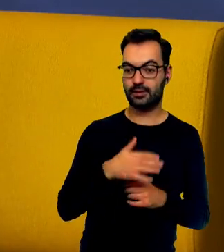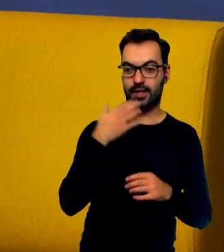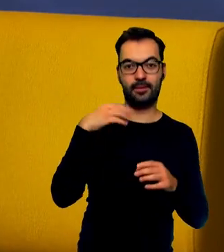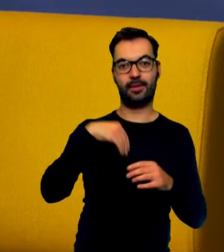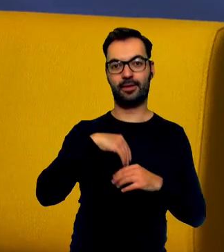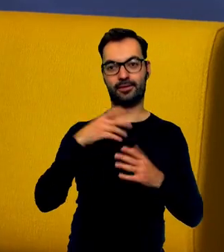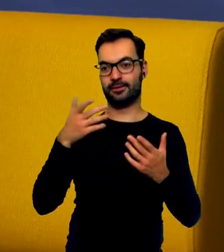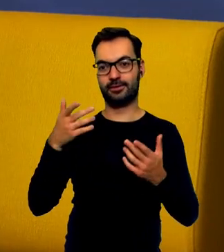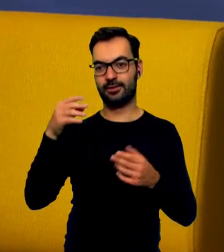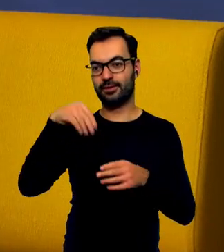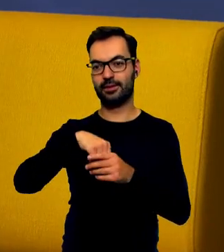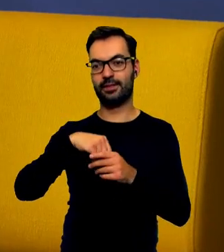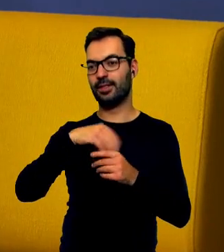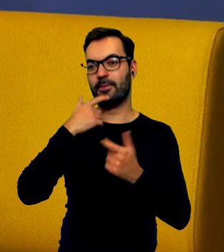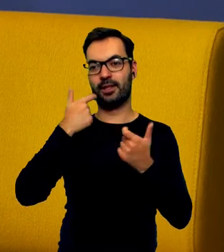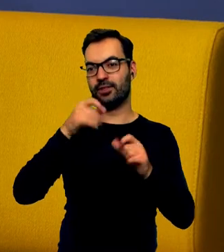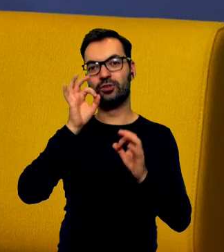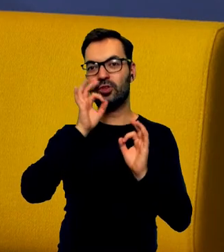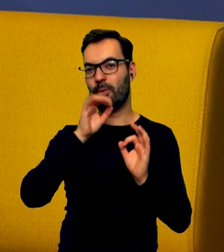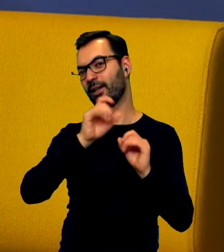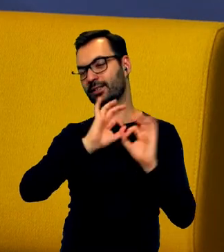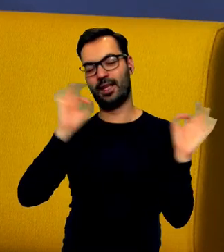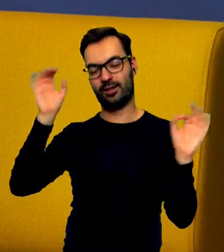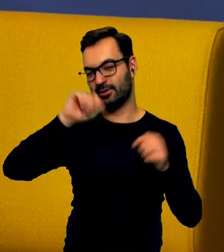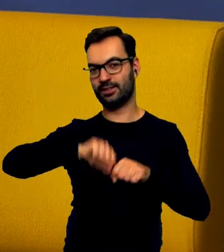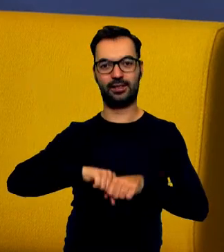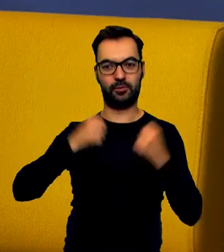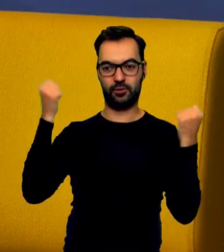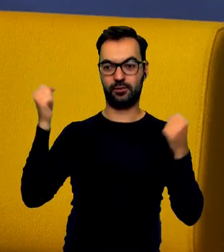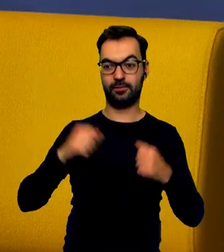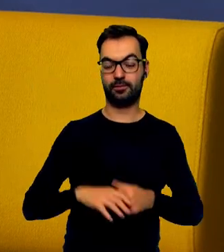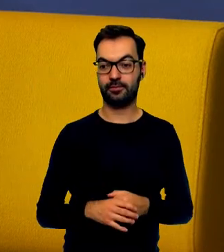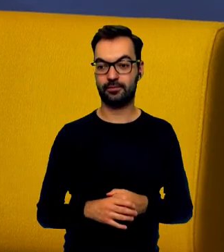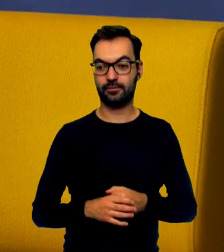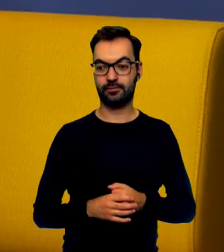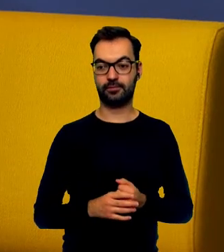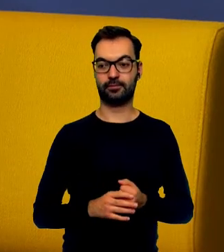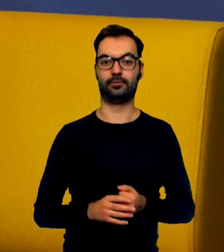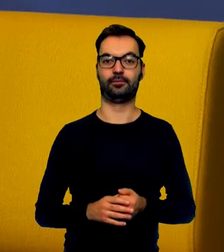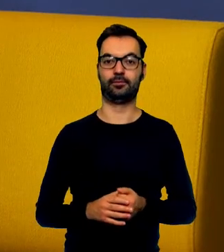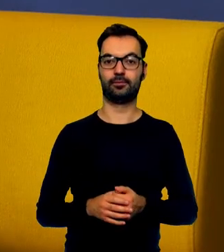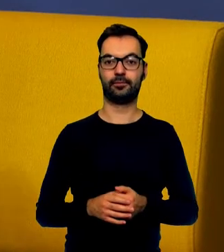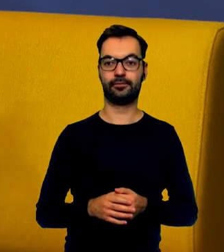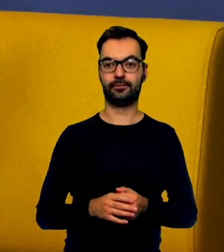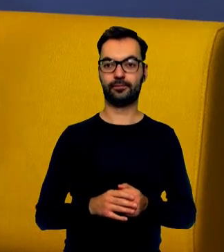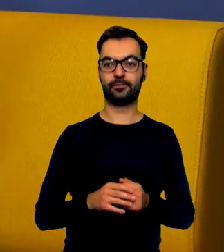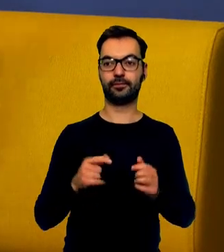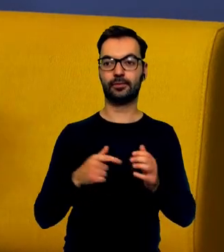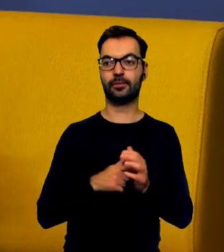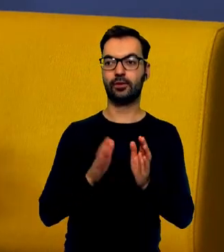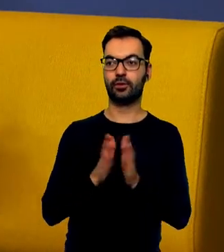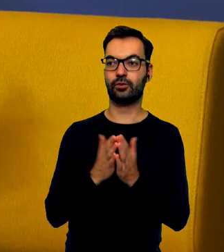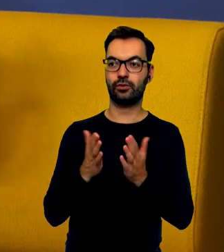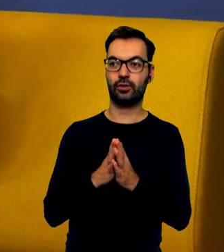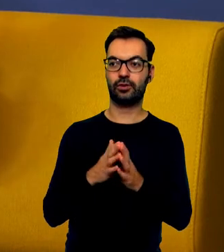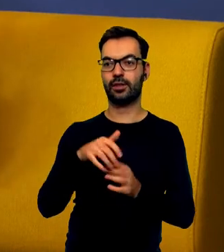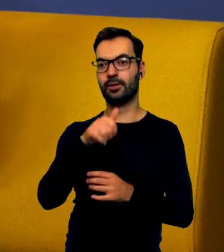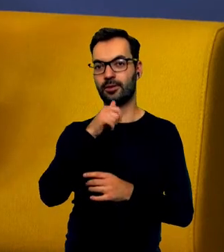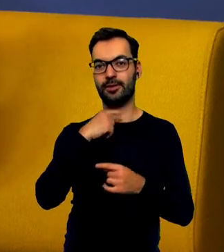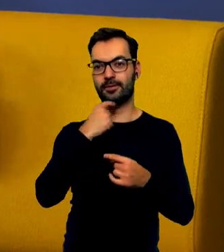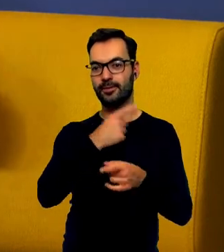ma w nich żadnego ziarna nawet, niczego pozytywnego. Więc ta książka próbuje tak